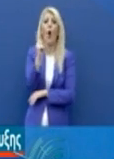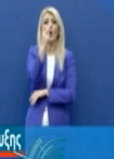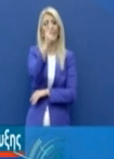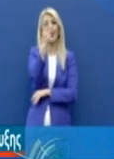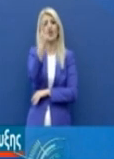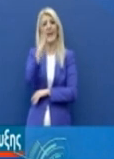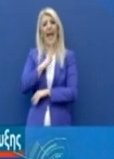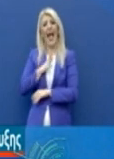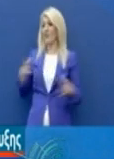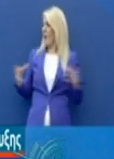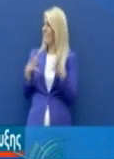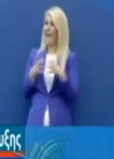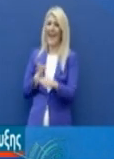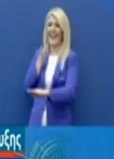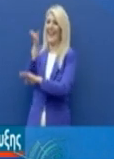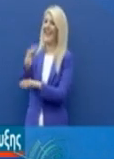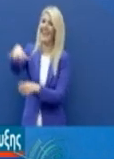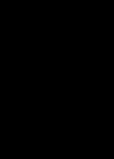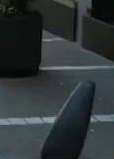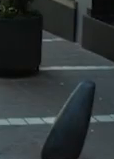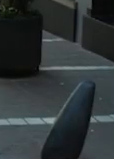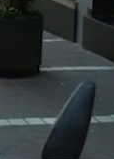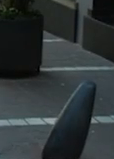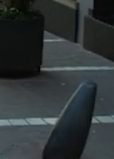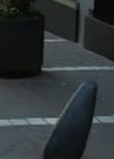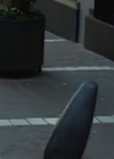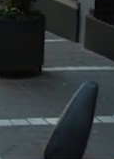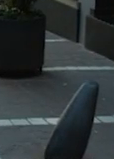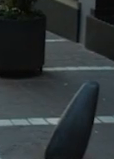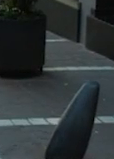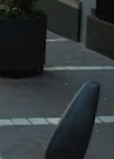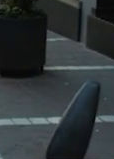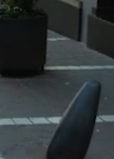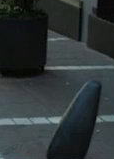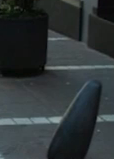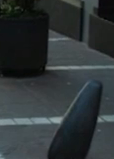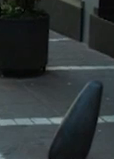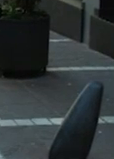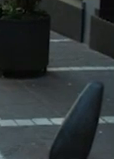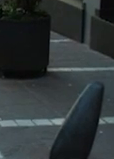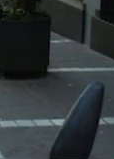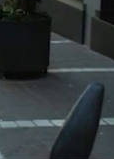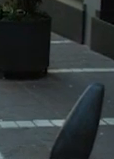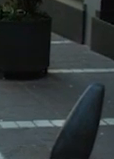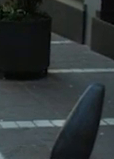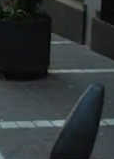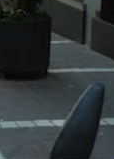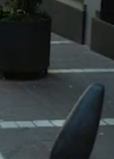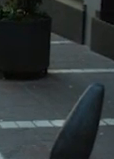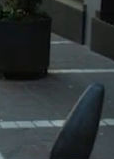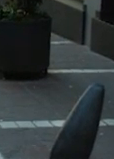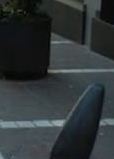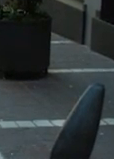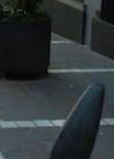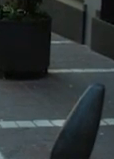προσώπων, ολόκληρες οικογένειες ή παρέες. Σημειώνεται ότι οι κυρώσεις που θα έχουν να αντιμετωπίσουν επιχειρήσεις και καταναλωτές